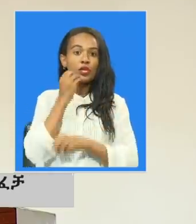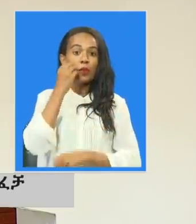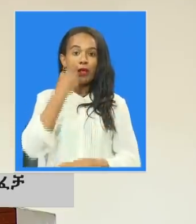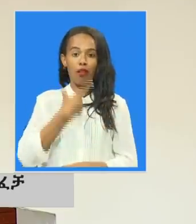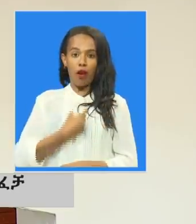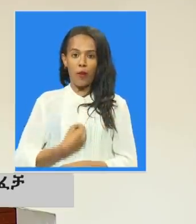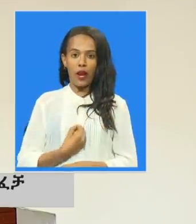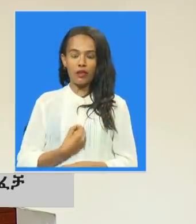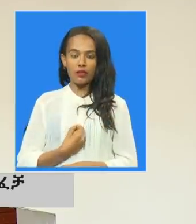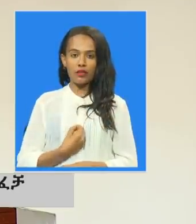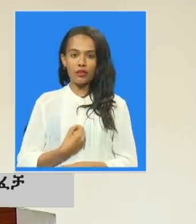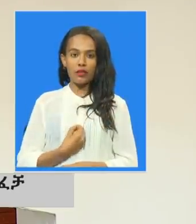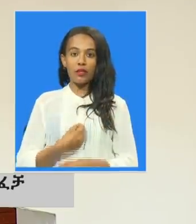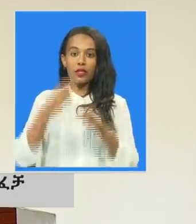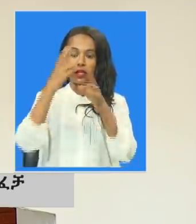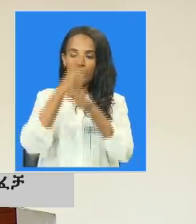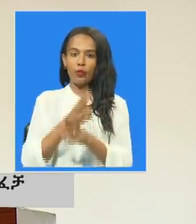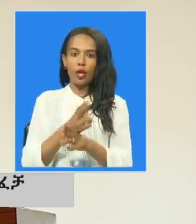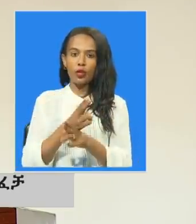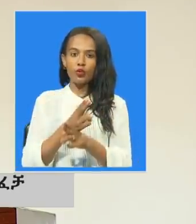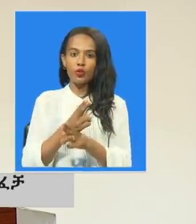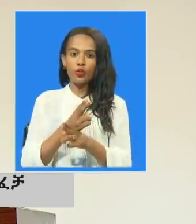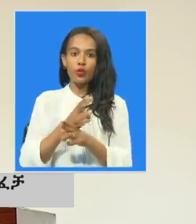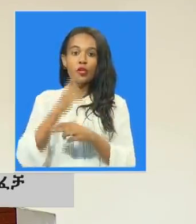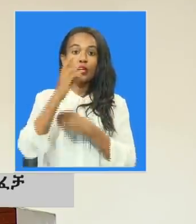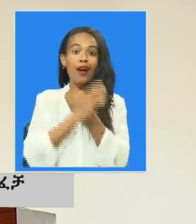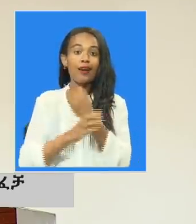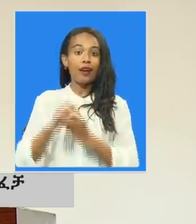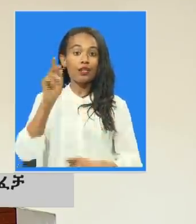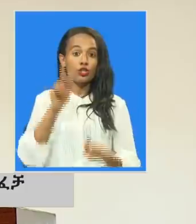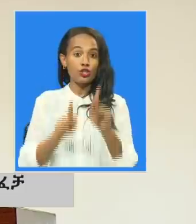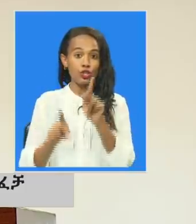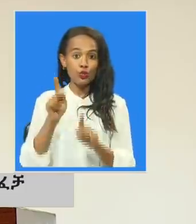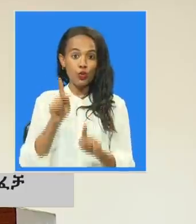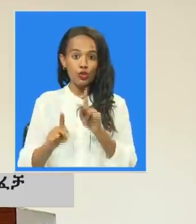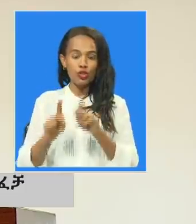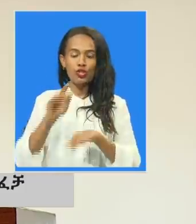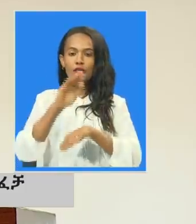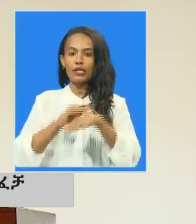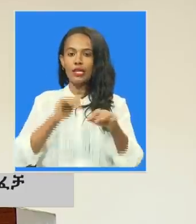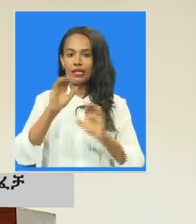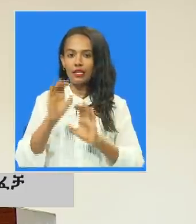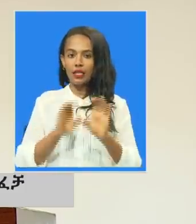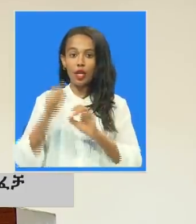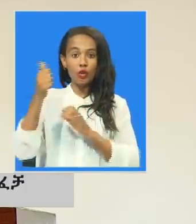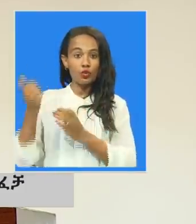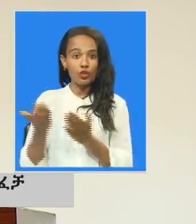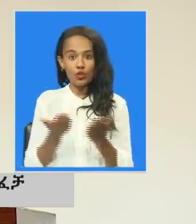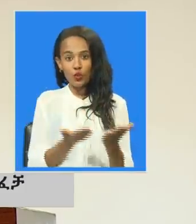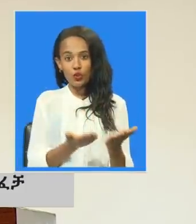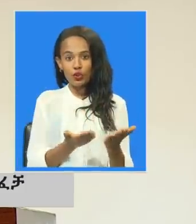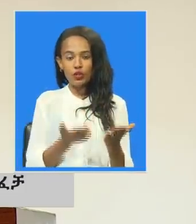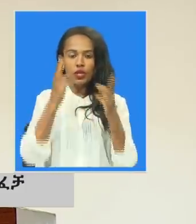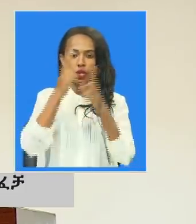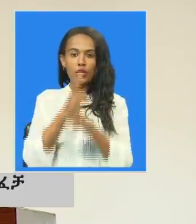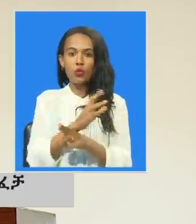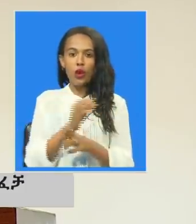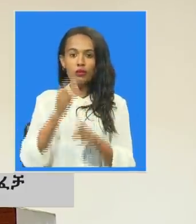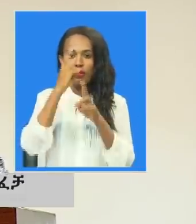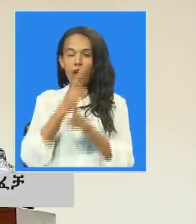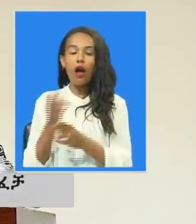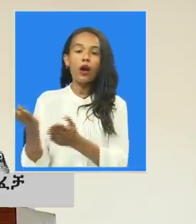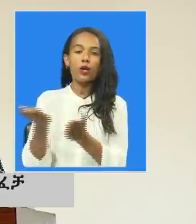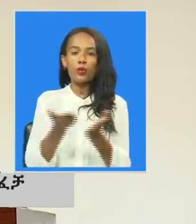አባላት፣ የተከበራችሁ የሀገራችን ህዝቦች፣ ጥሪ የተደረገላችሁ እንግዶች፣ ክቡራትና